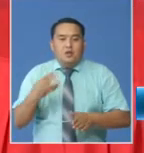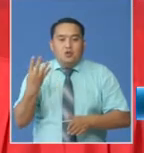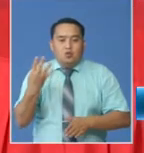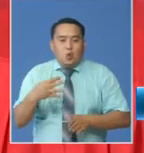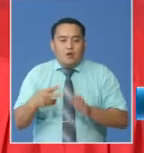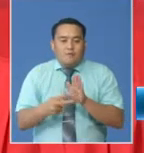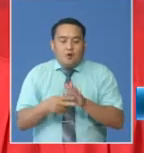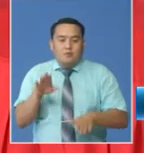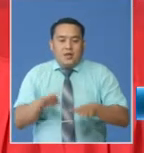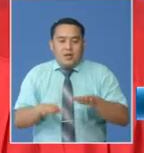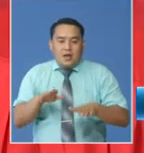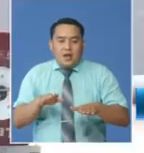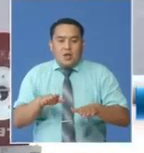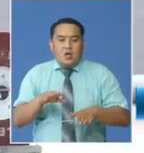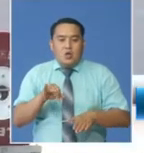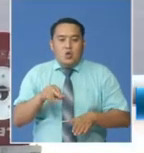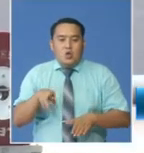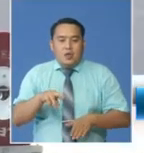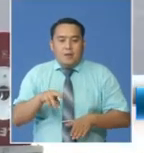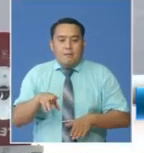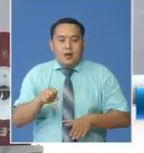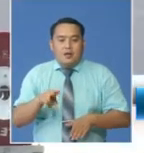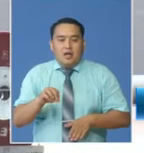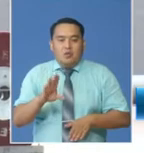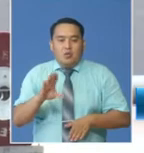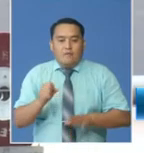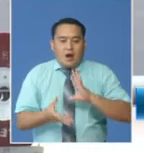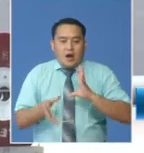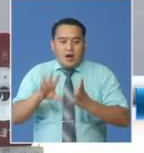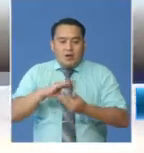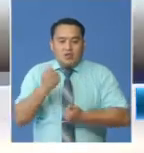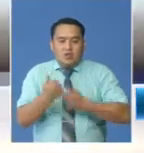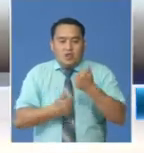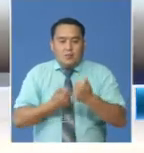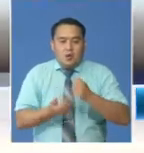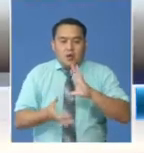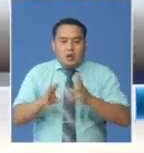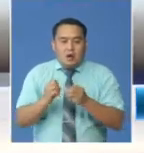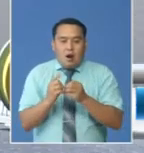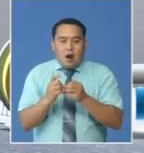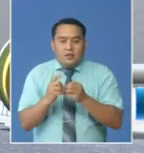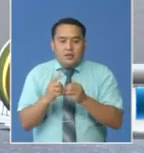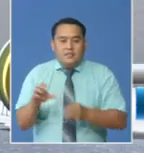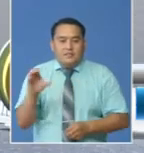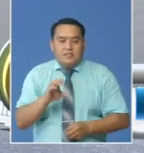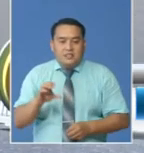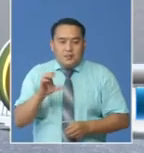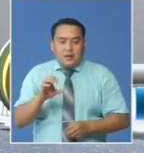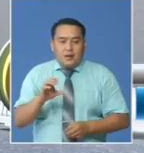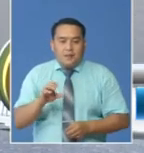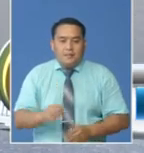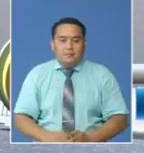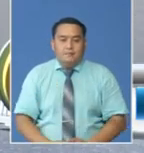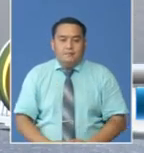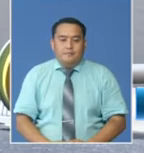48 килограмм лидировала Юлия Потасова. Окончательные итоги чемпионата будут подведены 11 сентября. Дамир Анитов,